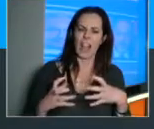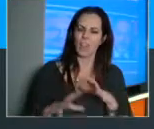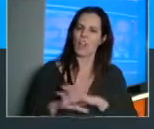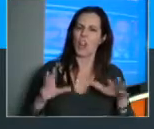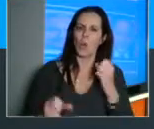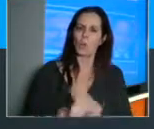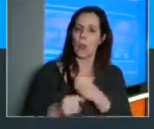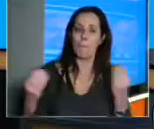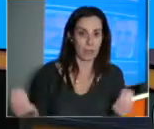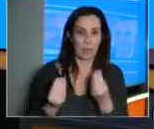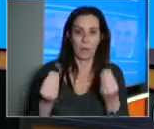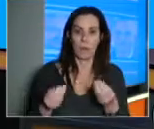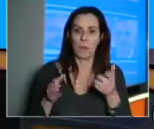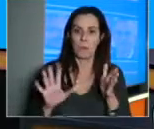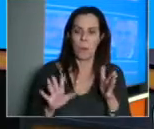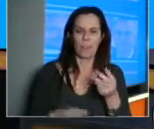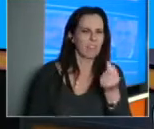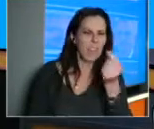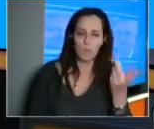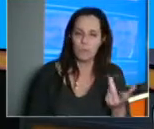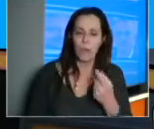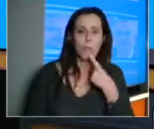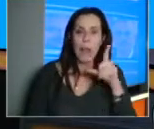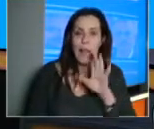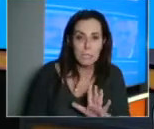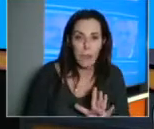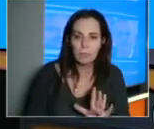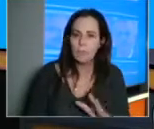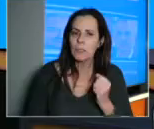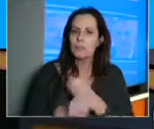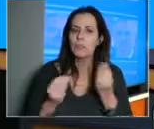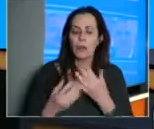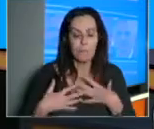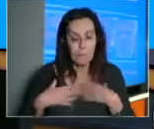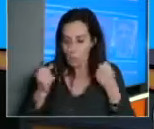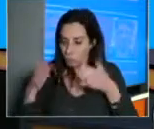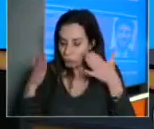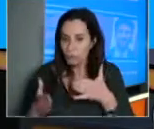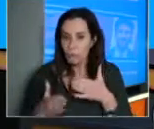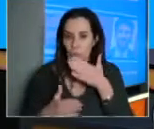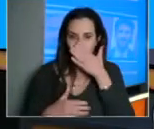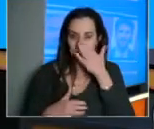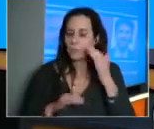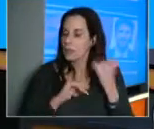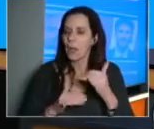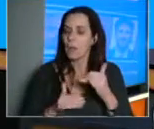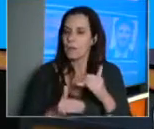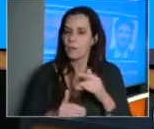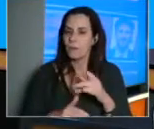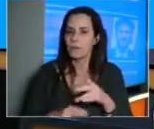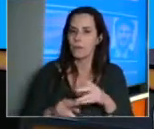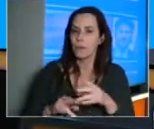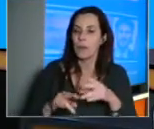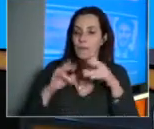שרק מתעסקת בדברים מאוד מאוד קטנונים. אז אני אומר לליצמן, תתעסק עם הבריאות, תרוויח שם את הנקודות שלך ביושר.